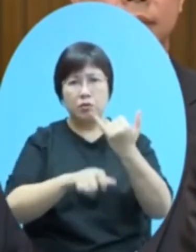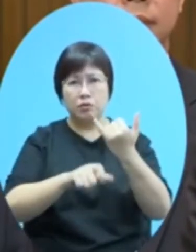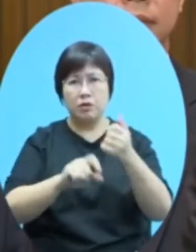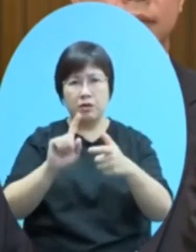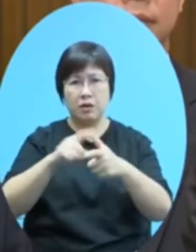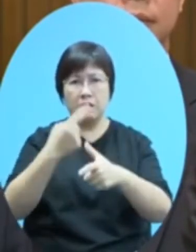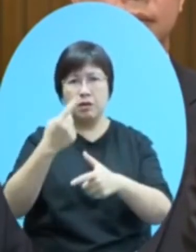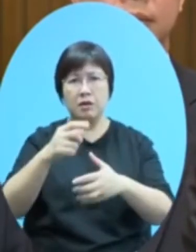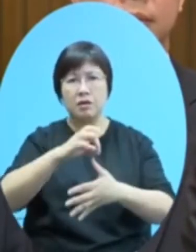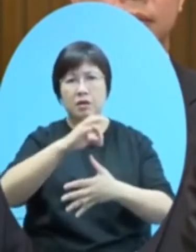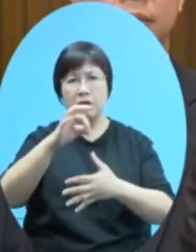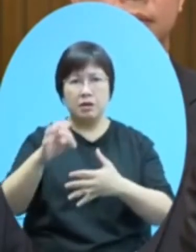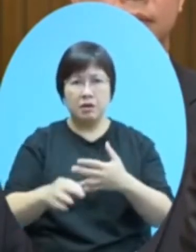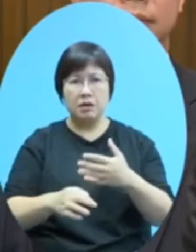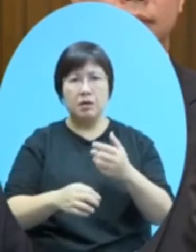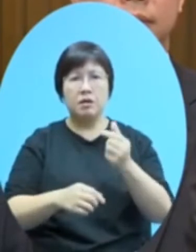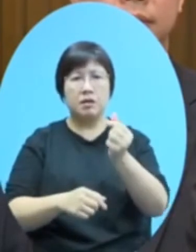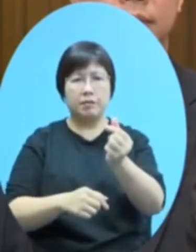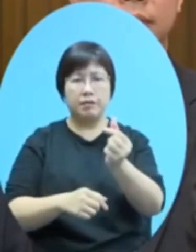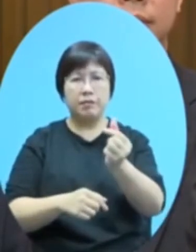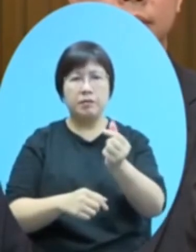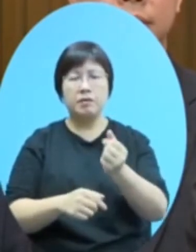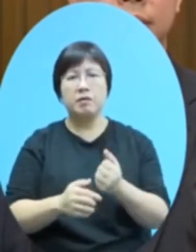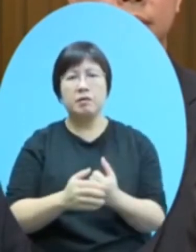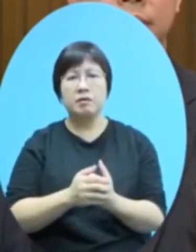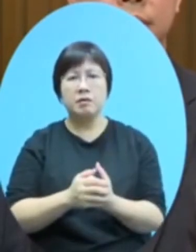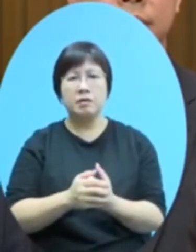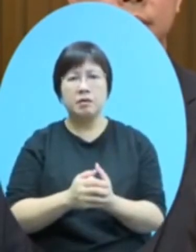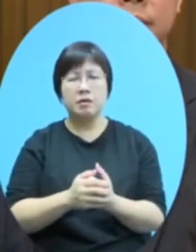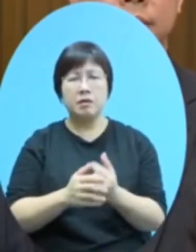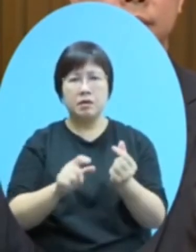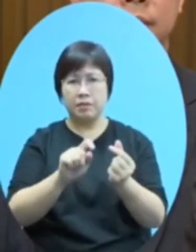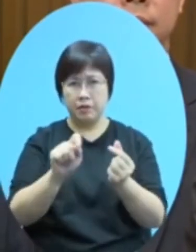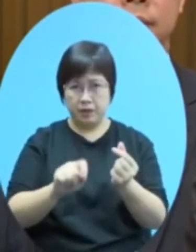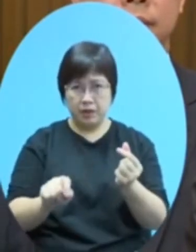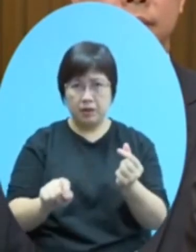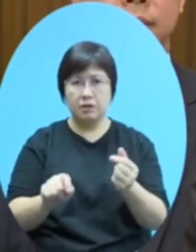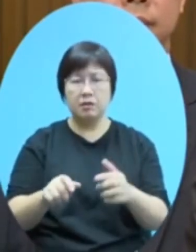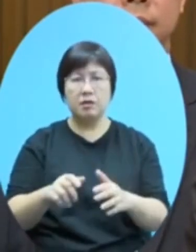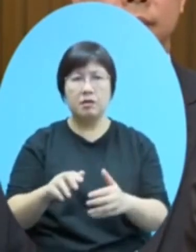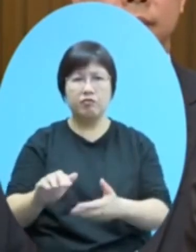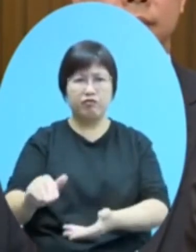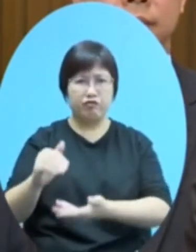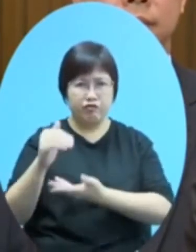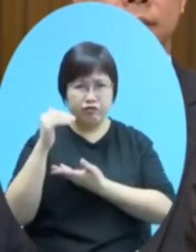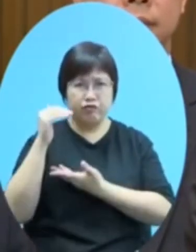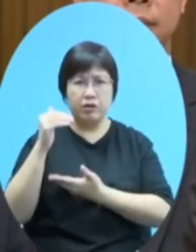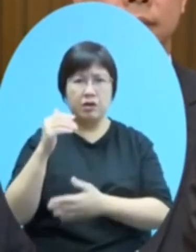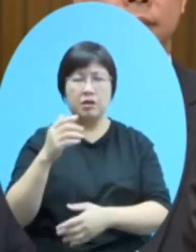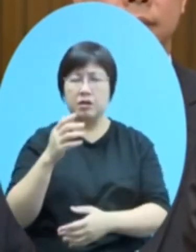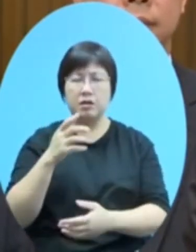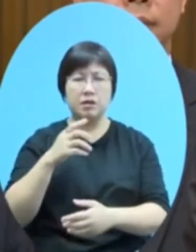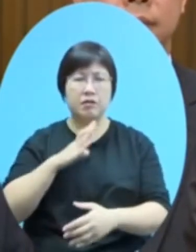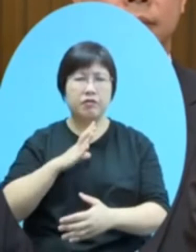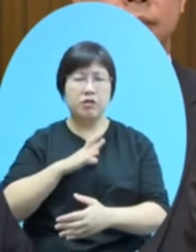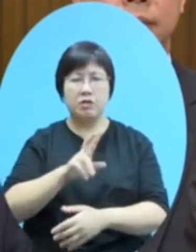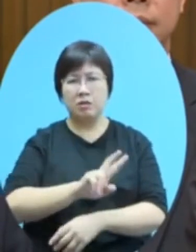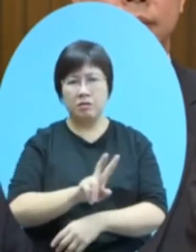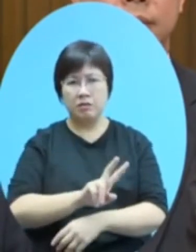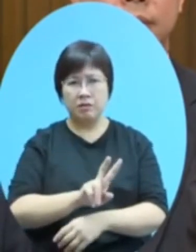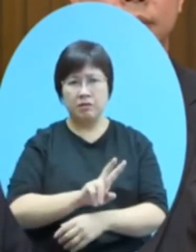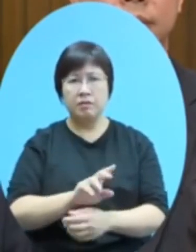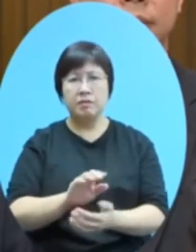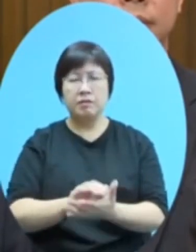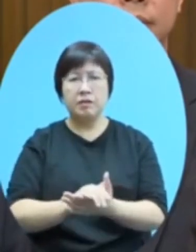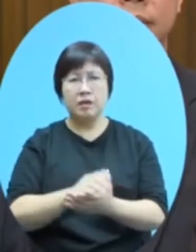咧，是下跌10%的。進口嗰方面呢，亦都面對類似的情況。